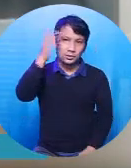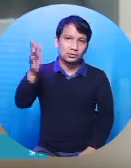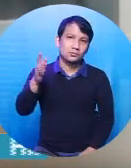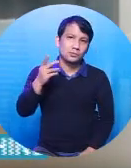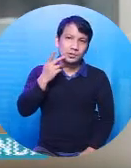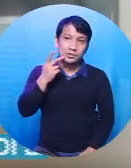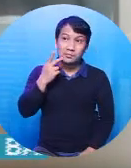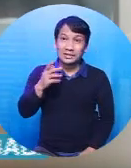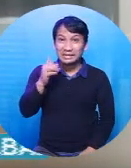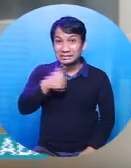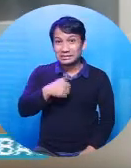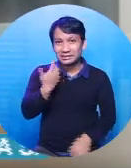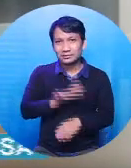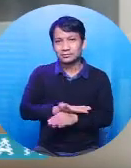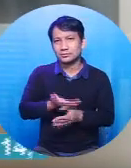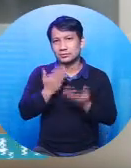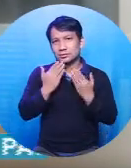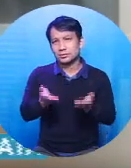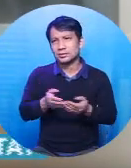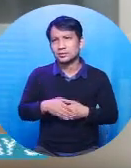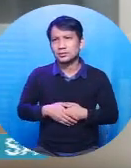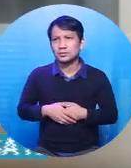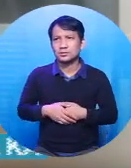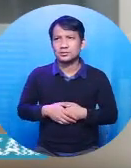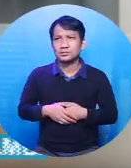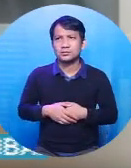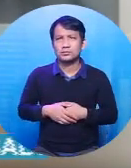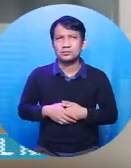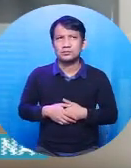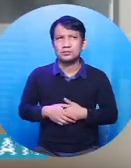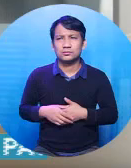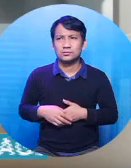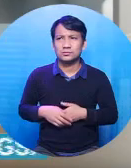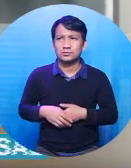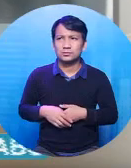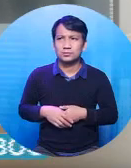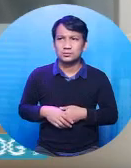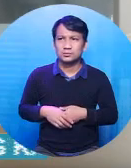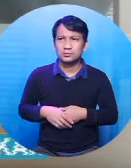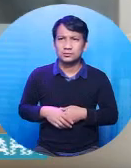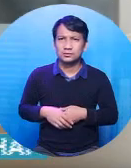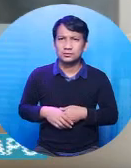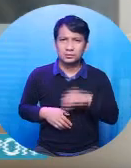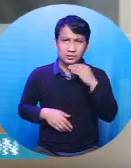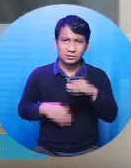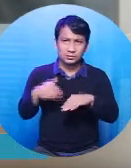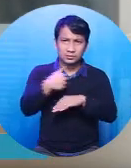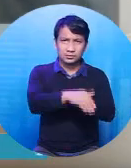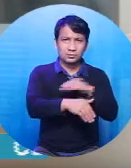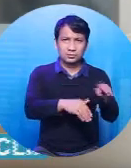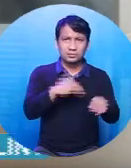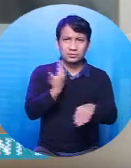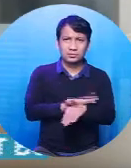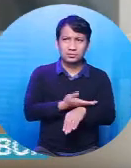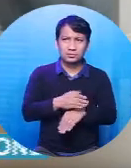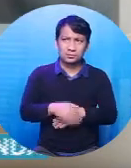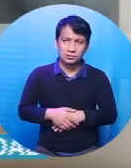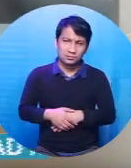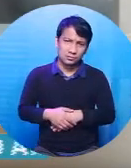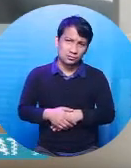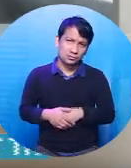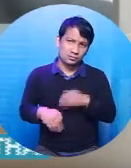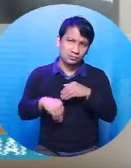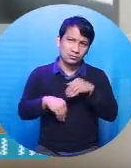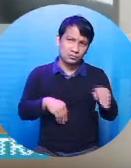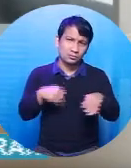mo. Thank you. Thank you, God. Ma'am, hindi ka pala nagpapadala ng pera? Tagal na.